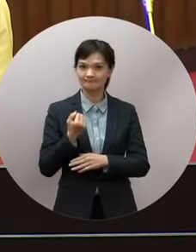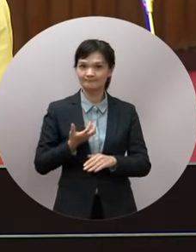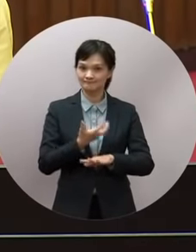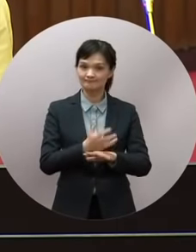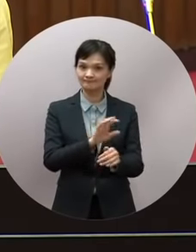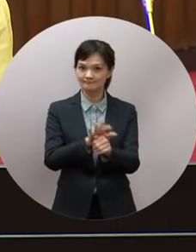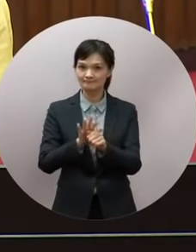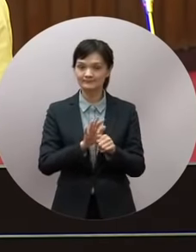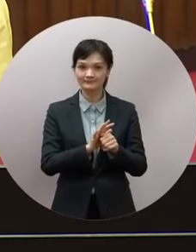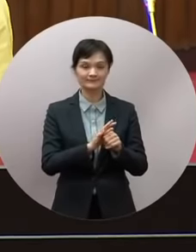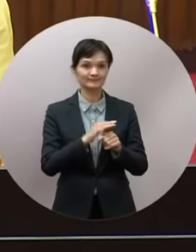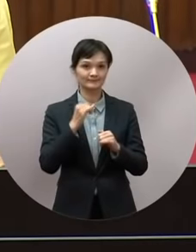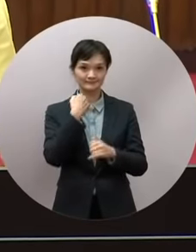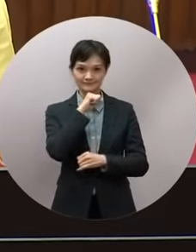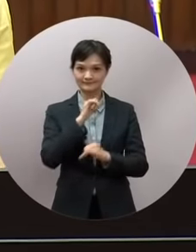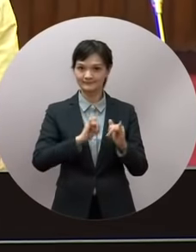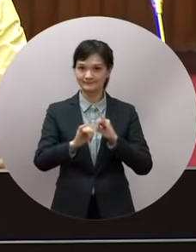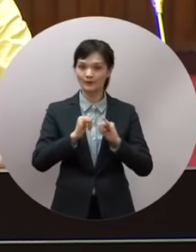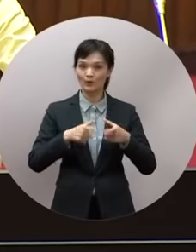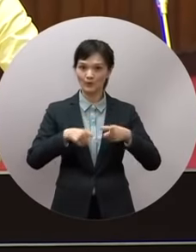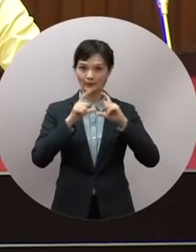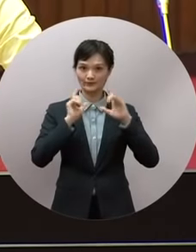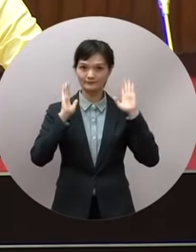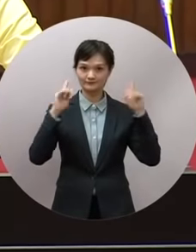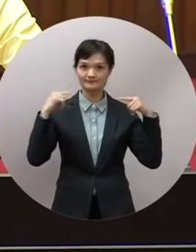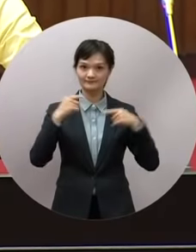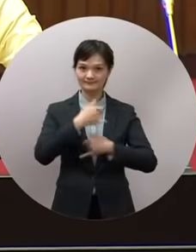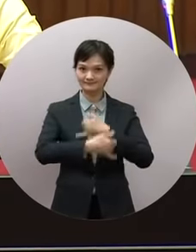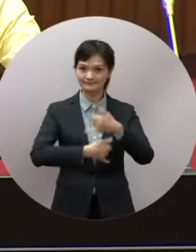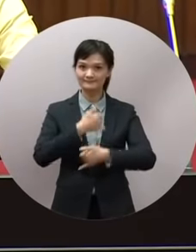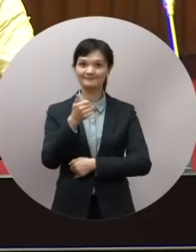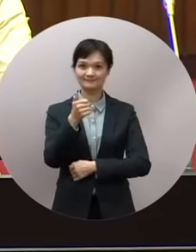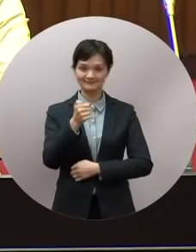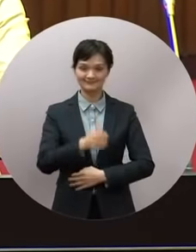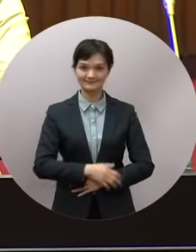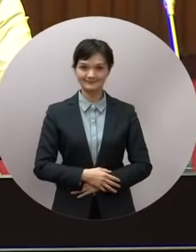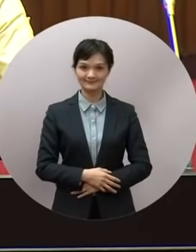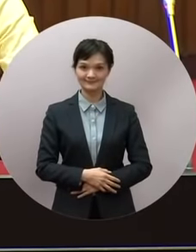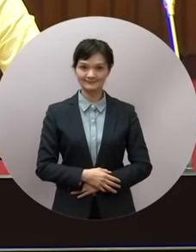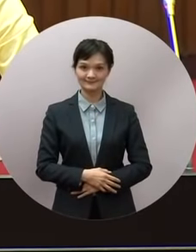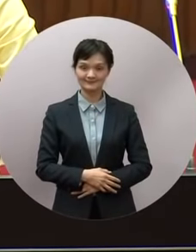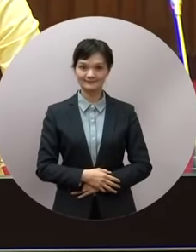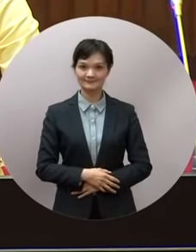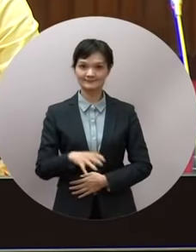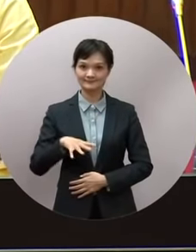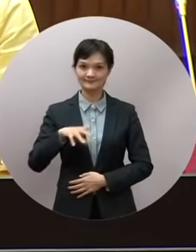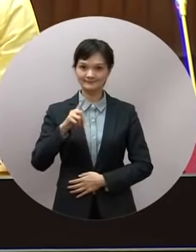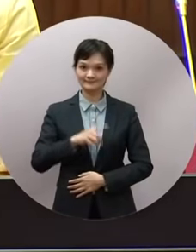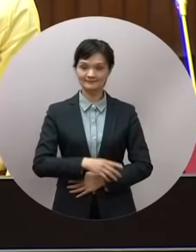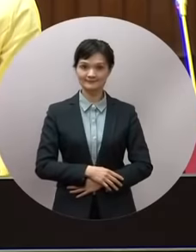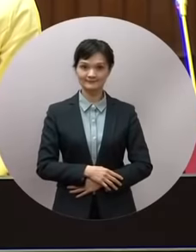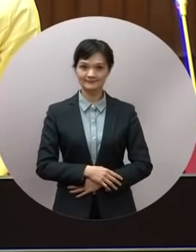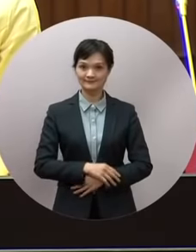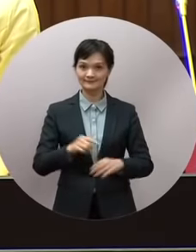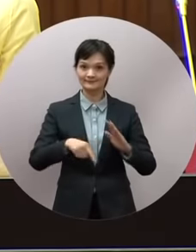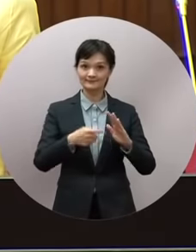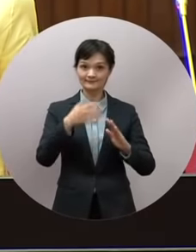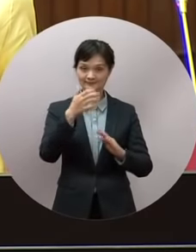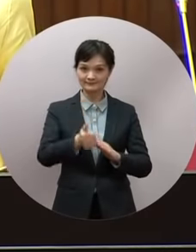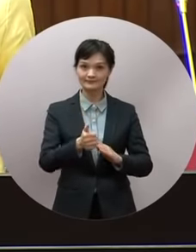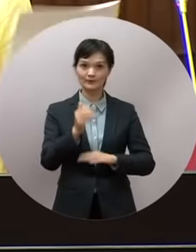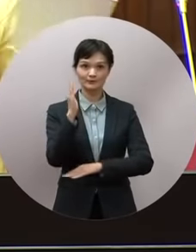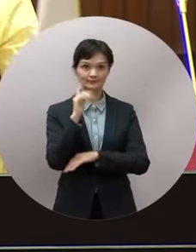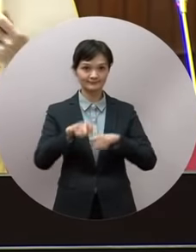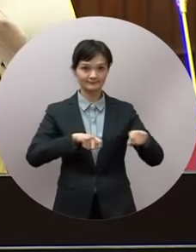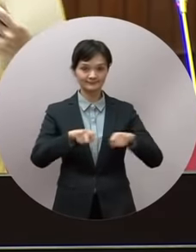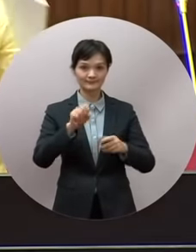的民众恢复正常的生活。谢谢。 谢谢。 首先在院长的施政方针报